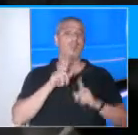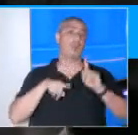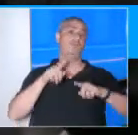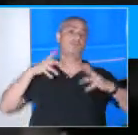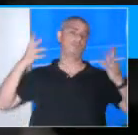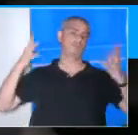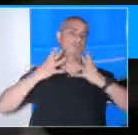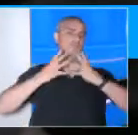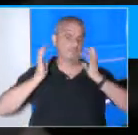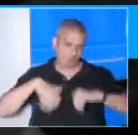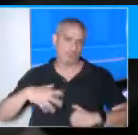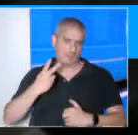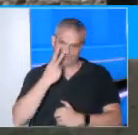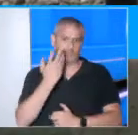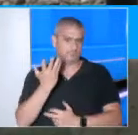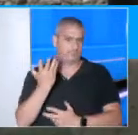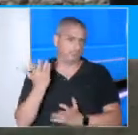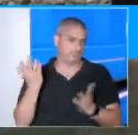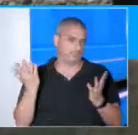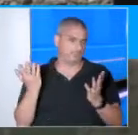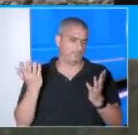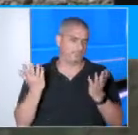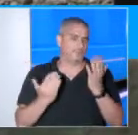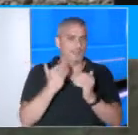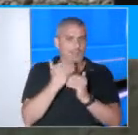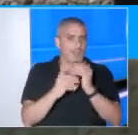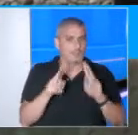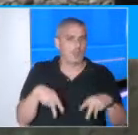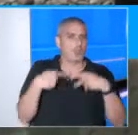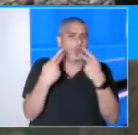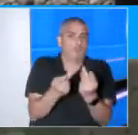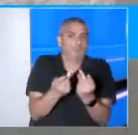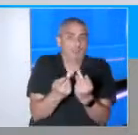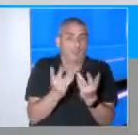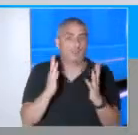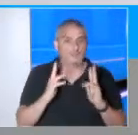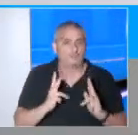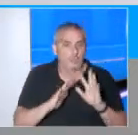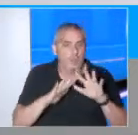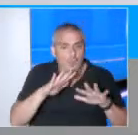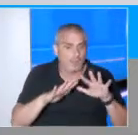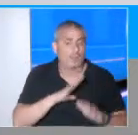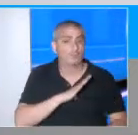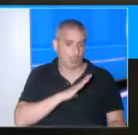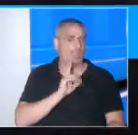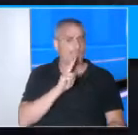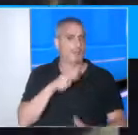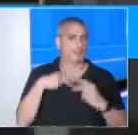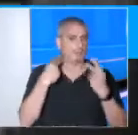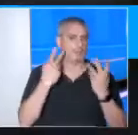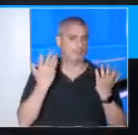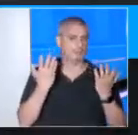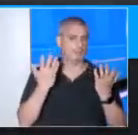לפעמים התפרק, אבל הנה אנחנו רואים שעיראק לאט לאט חוזרת לעצמה, באופן רעוע ומקולקל, אבל חוזרת